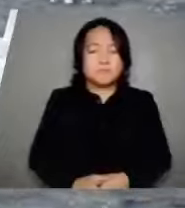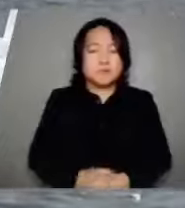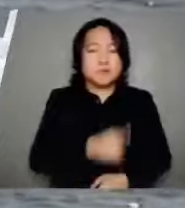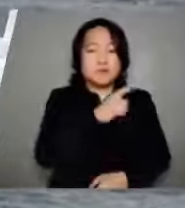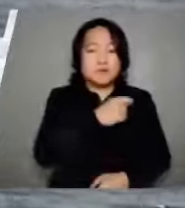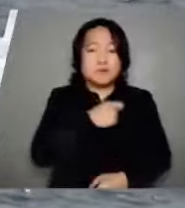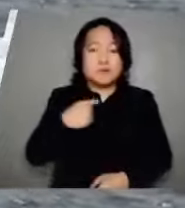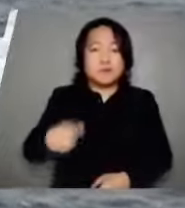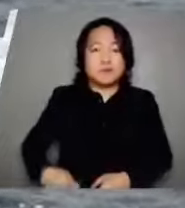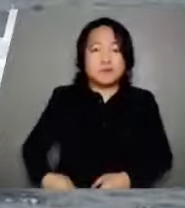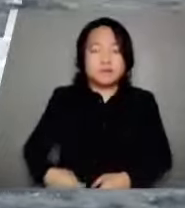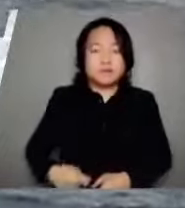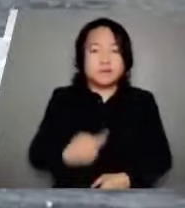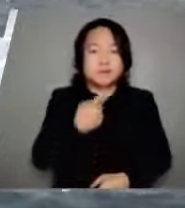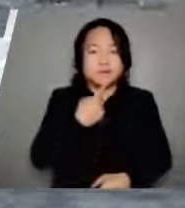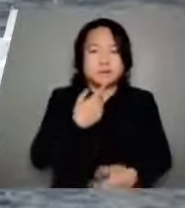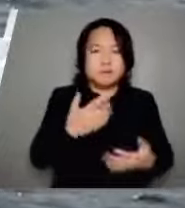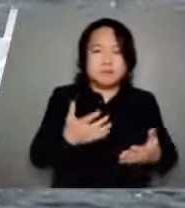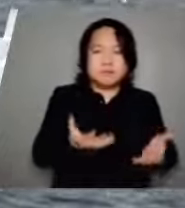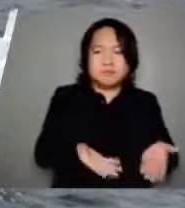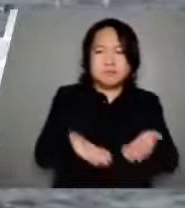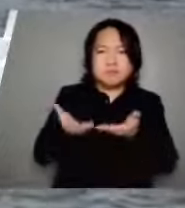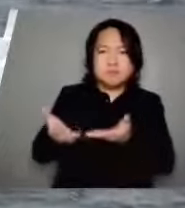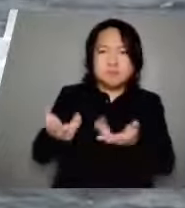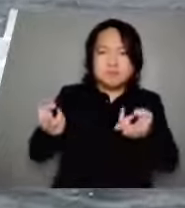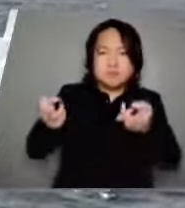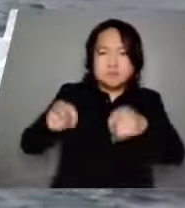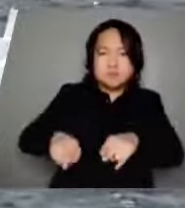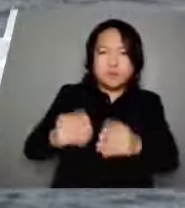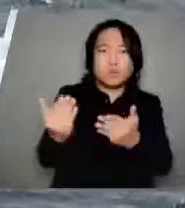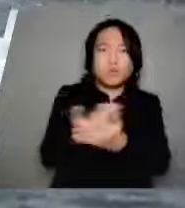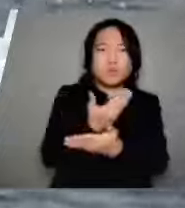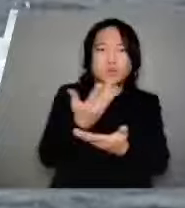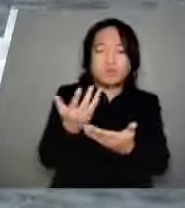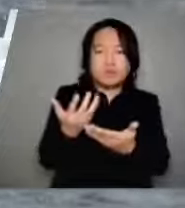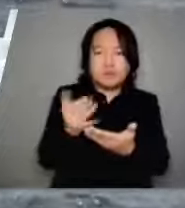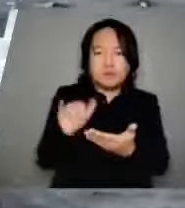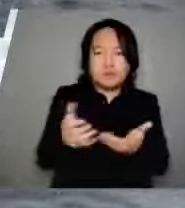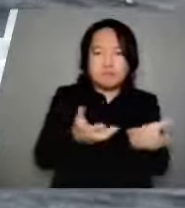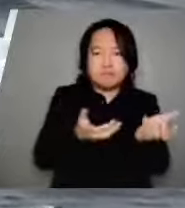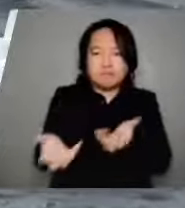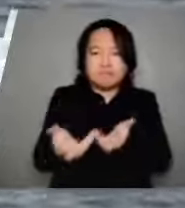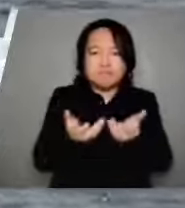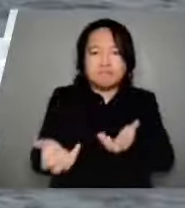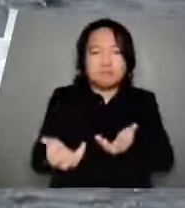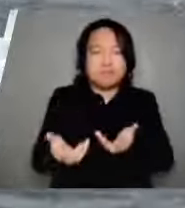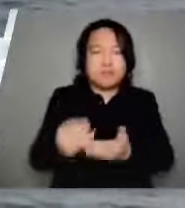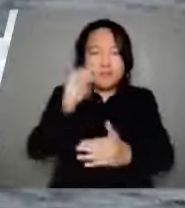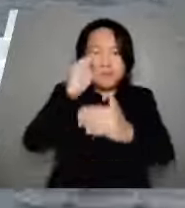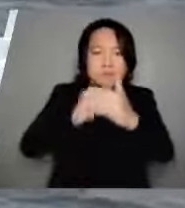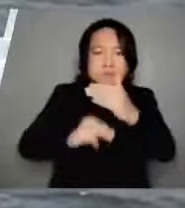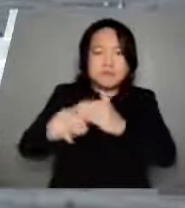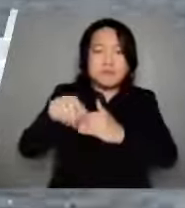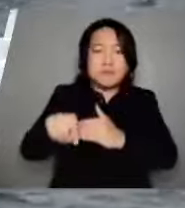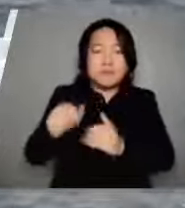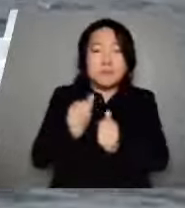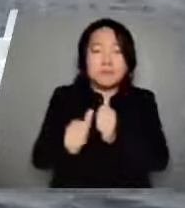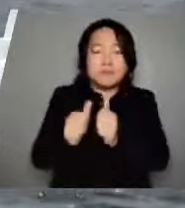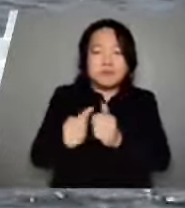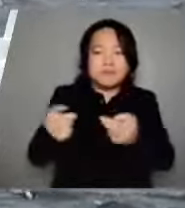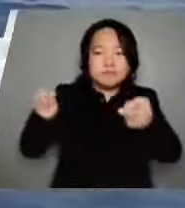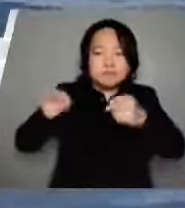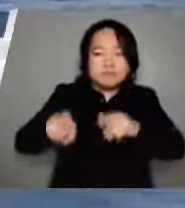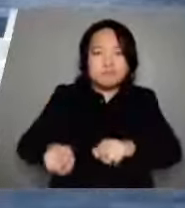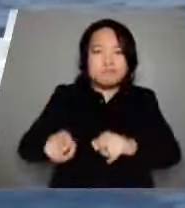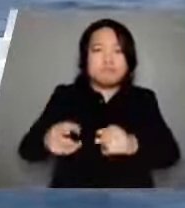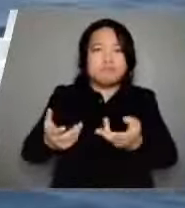umano'y napagkasunduang new model para sa mga resupply mission sa pamamagitan ng diplomatic channel at AFP